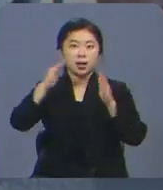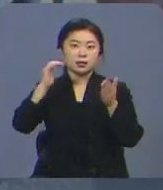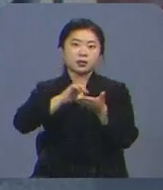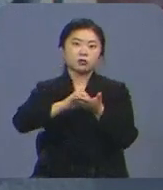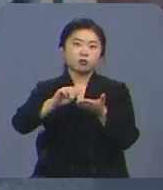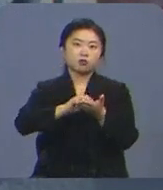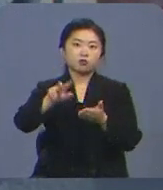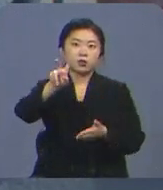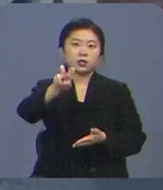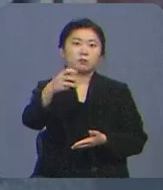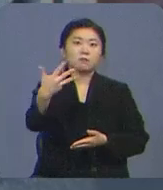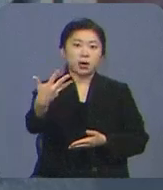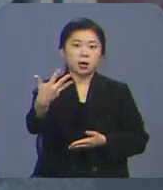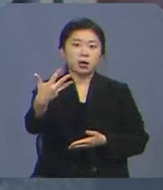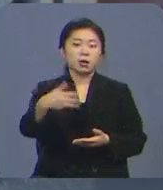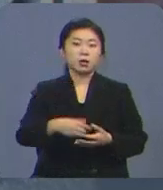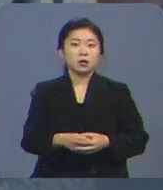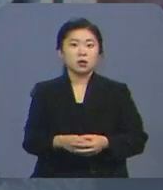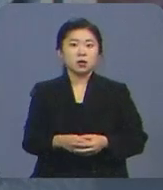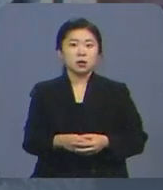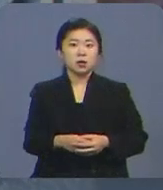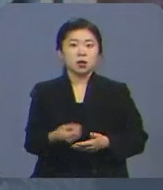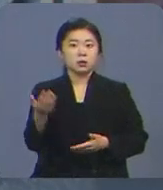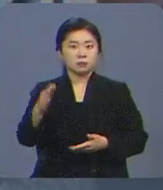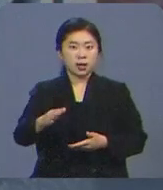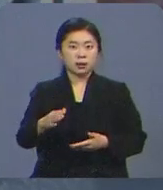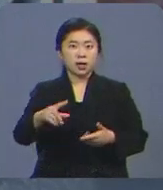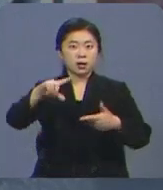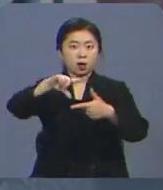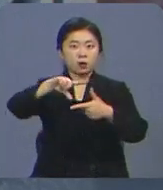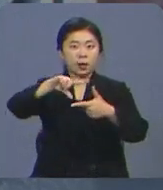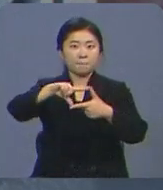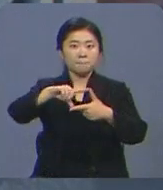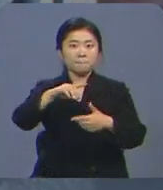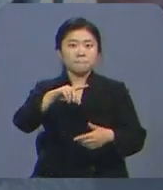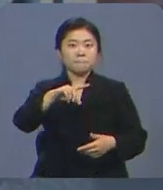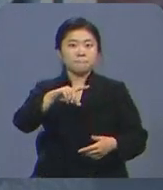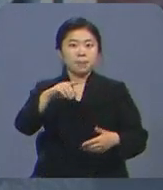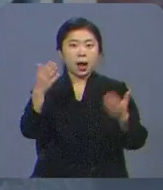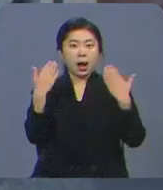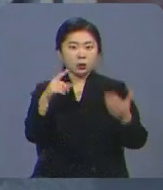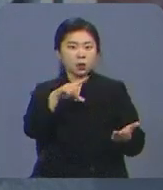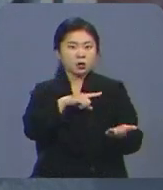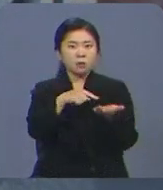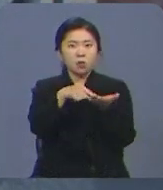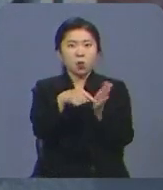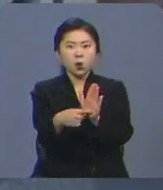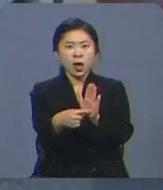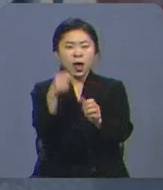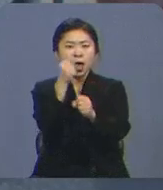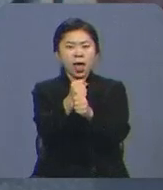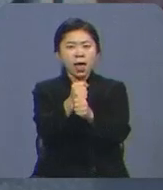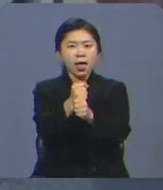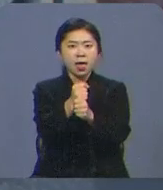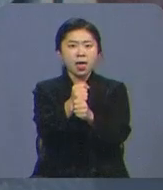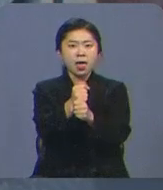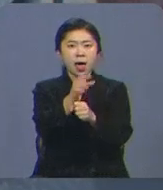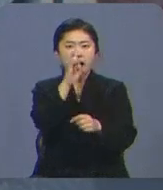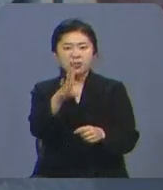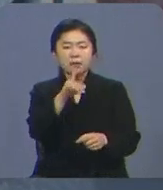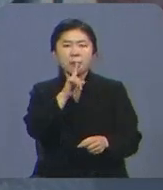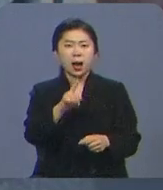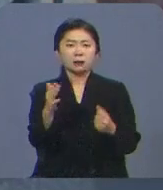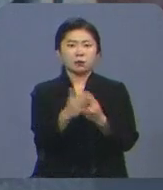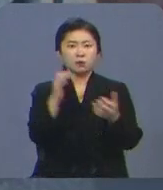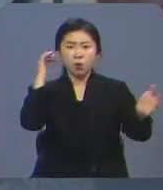확진됐습니다. 하지만 경상남도가 학교 이름 공개 원칙을 이랬다 저랬다 바꾸면서 감염을 우려한 학부모들도 혼란을